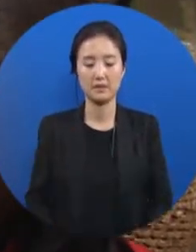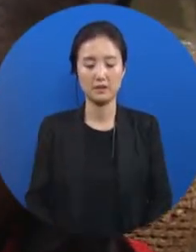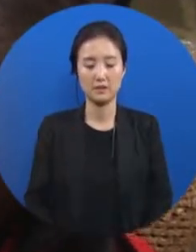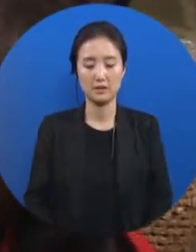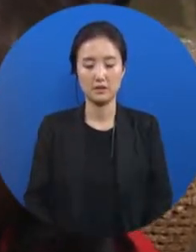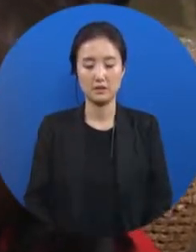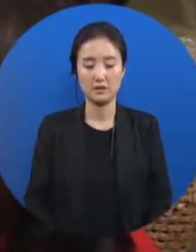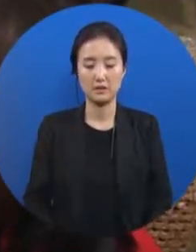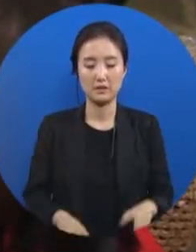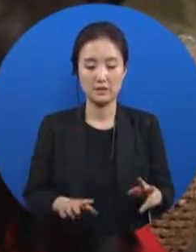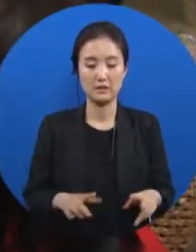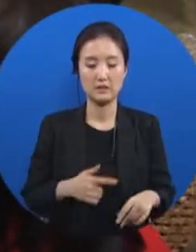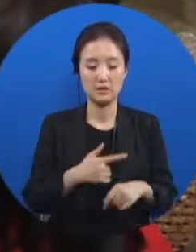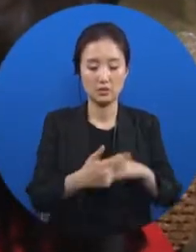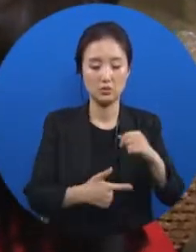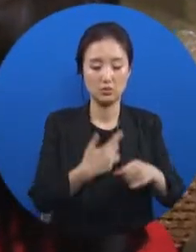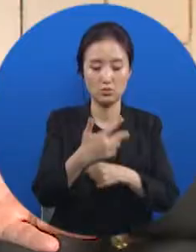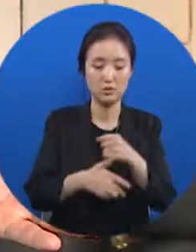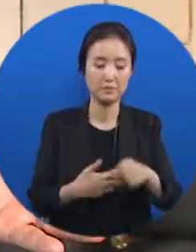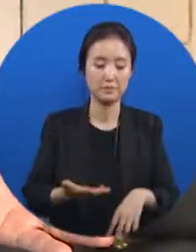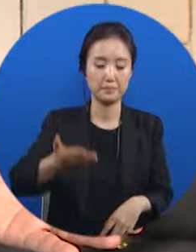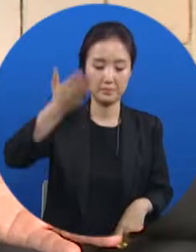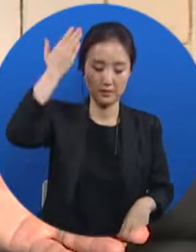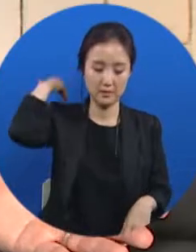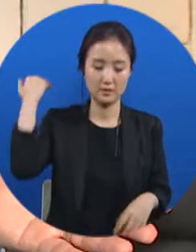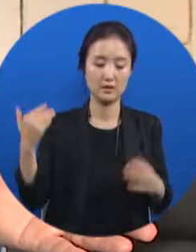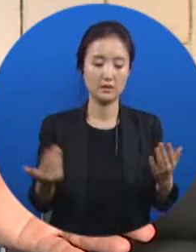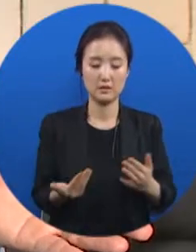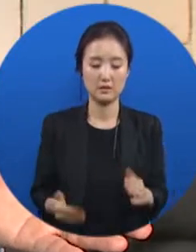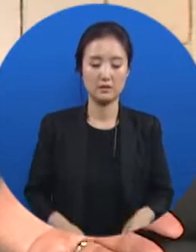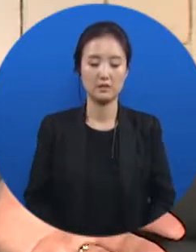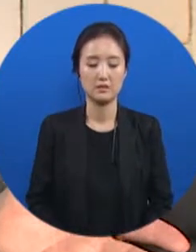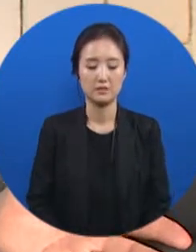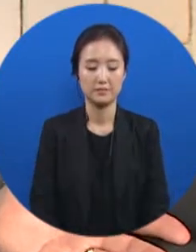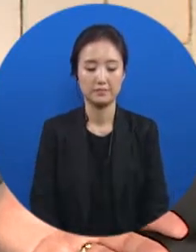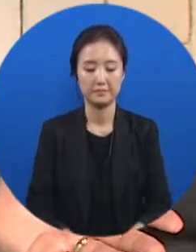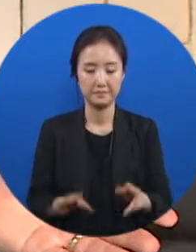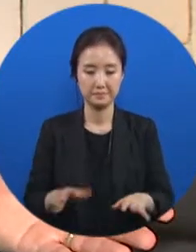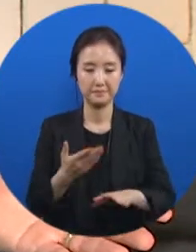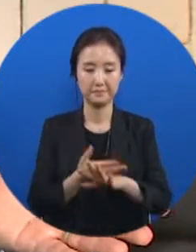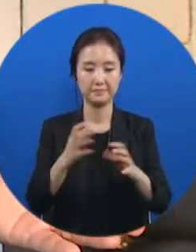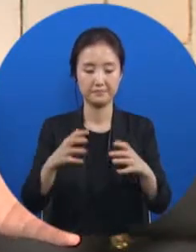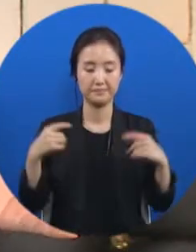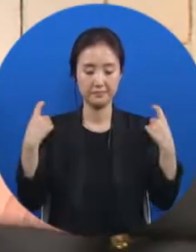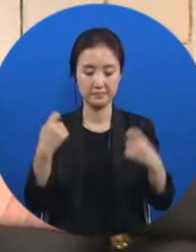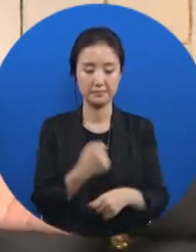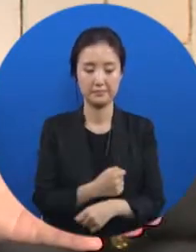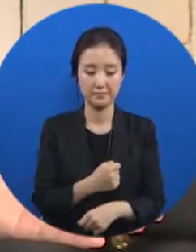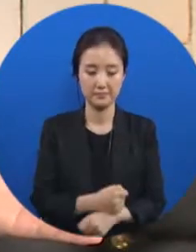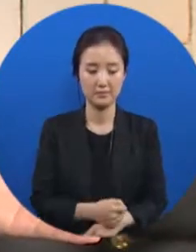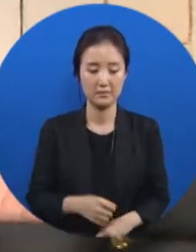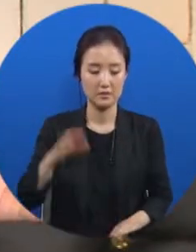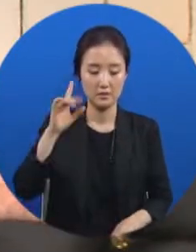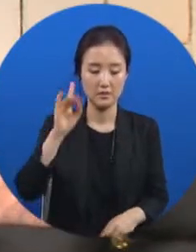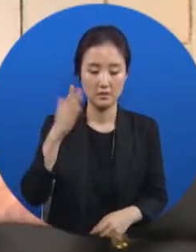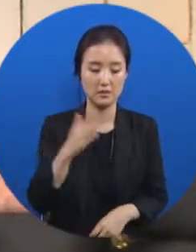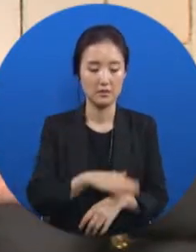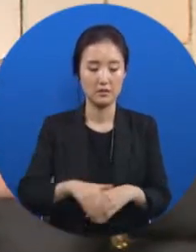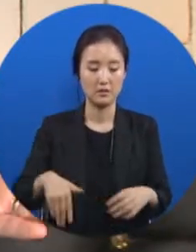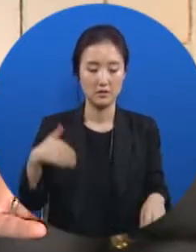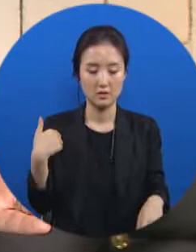지금 이제 6, 7년 되셔가지고 이제 해외도 가시고. 네. 근데 어떻게 될지 몰라서